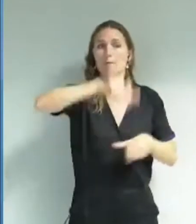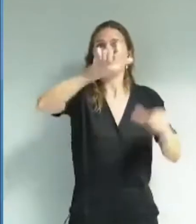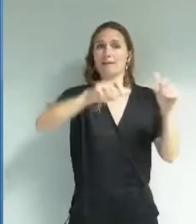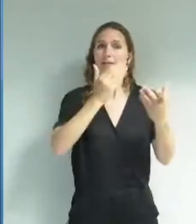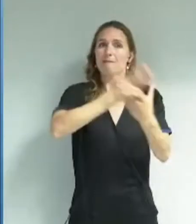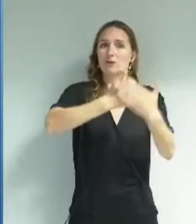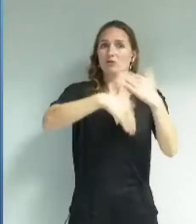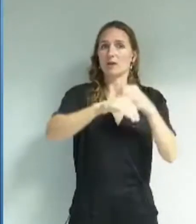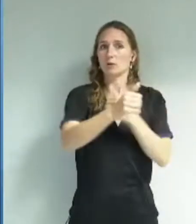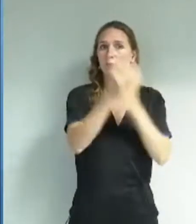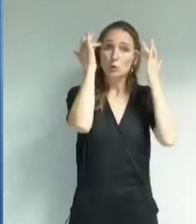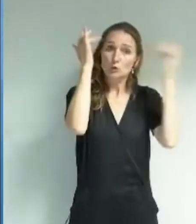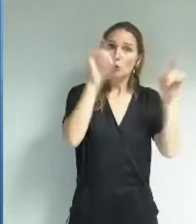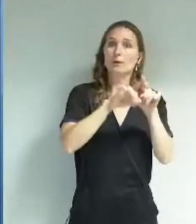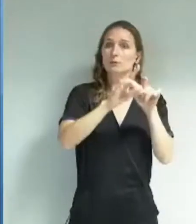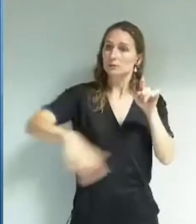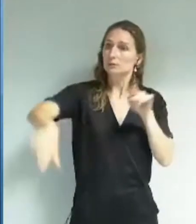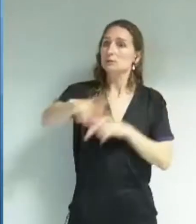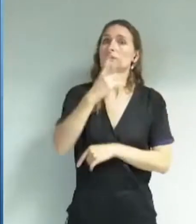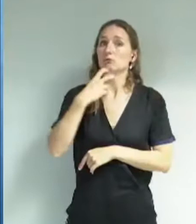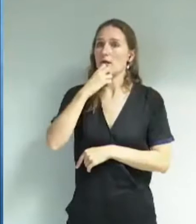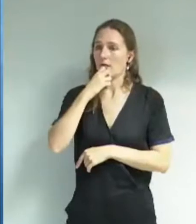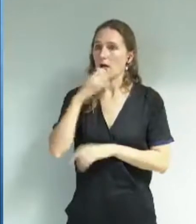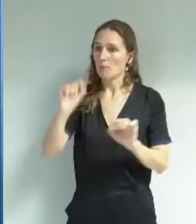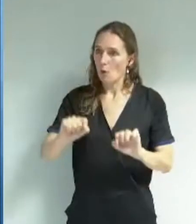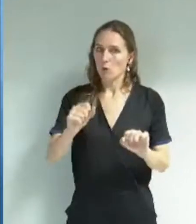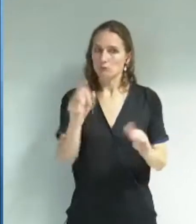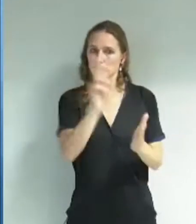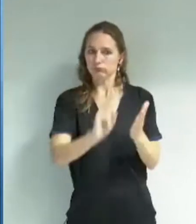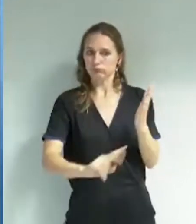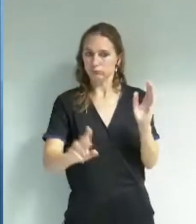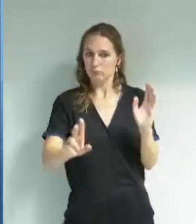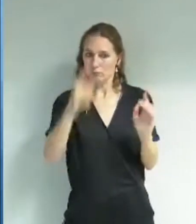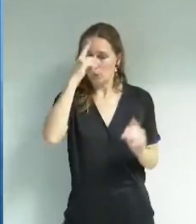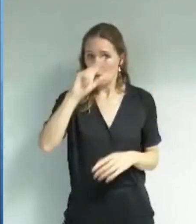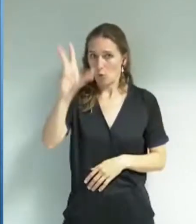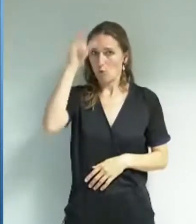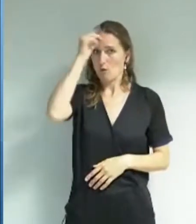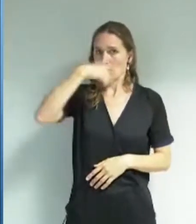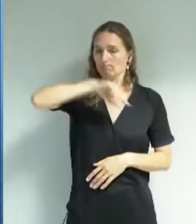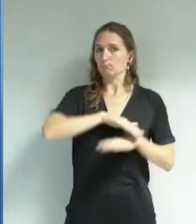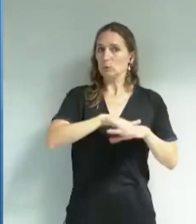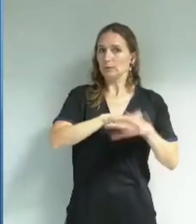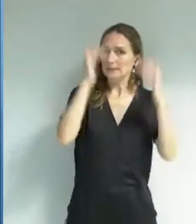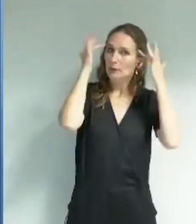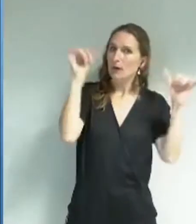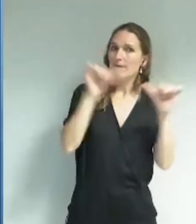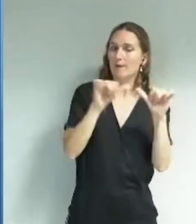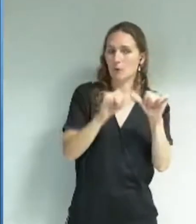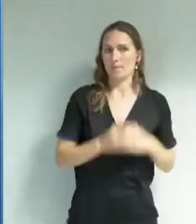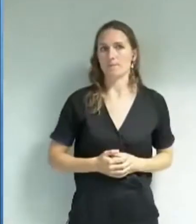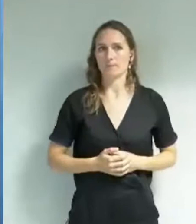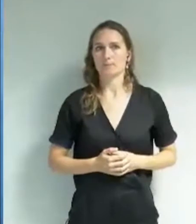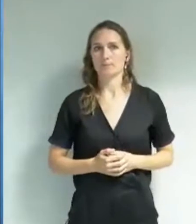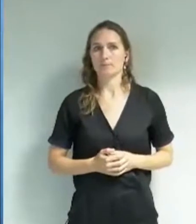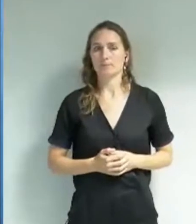dont chacun pourra se servir pour comprendre les politiques culturelles, et donc les préconisations habitantes y figureront de façon à ce que les acteurs de la